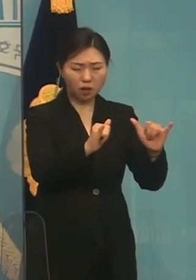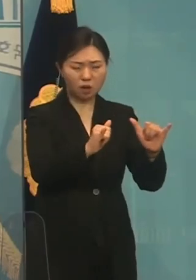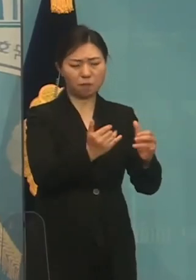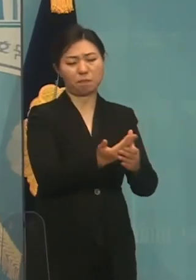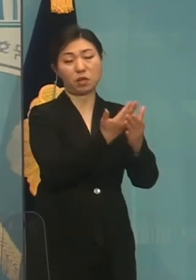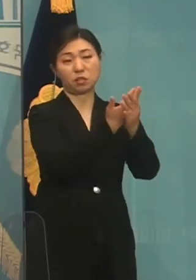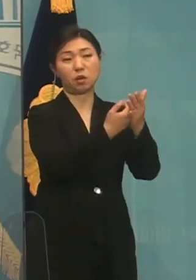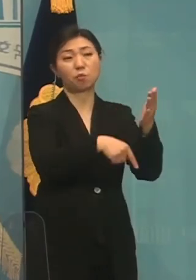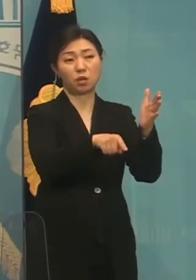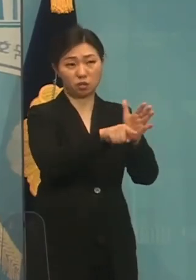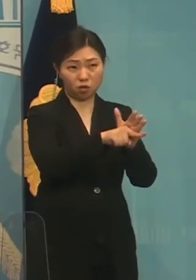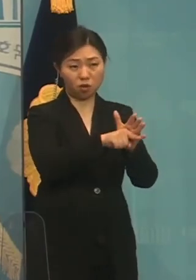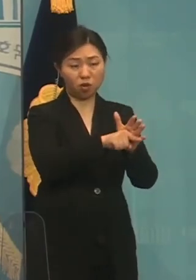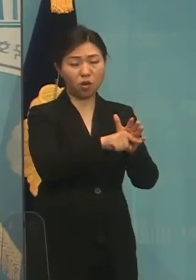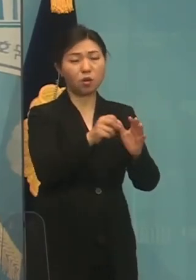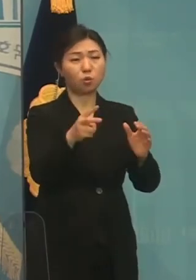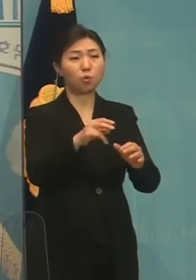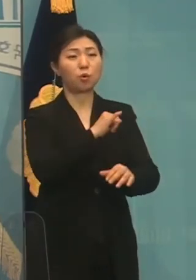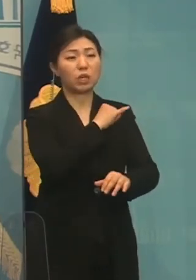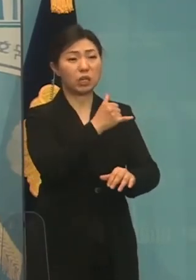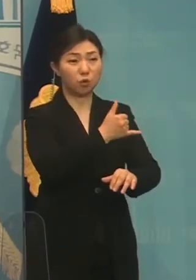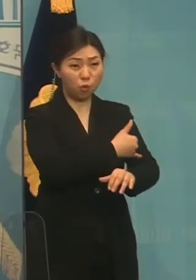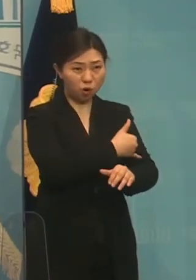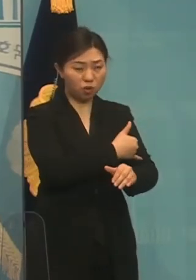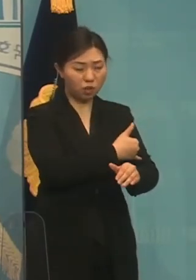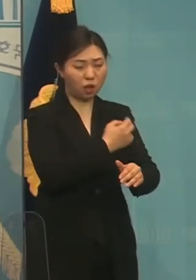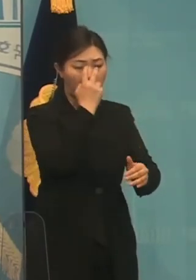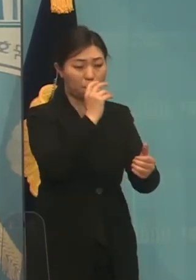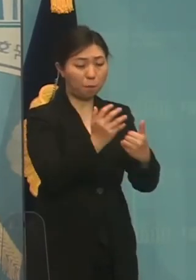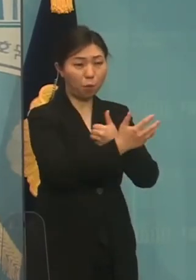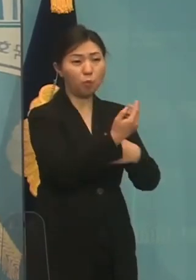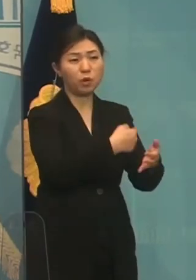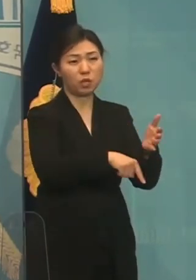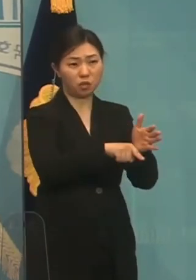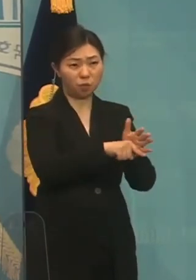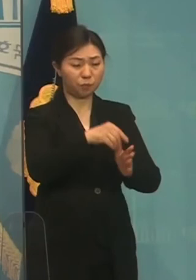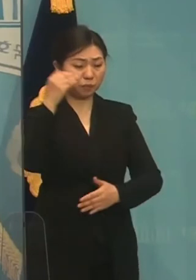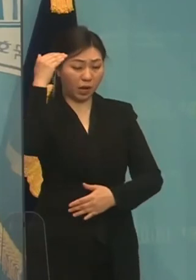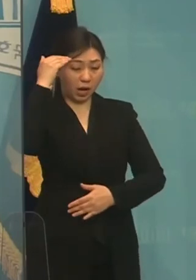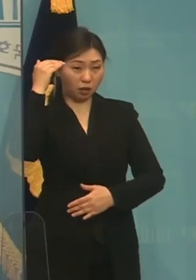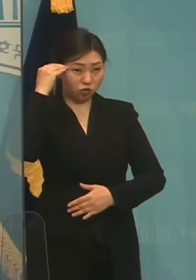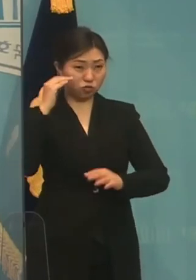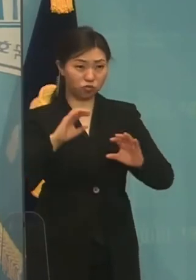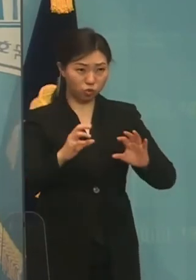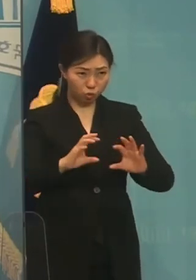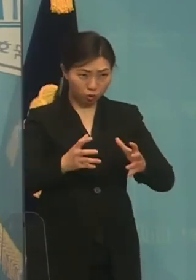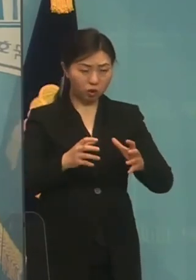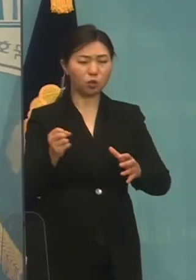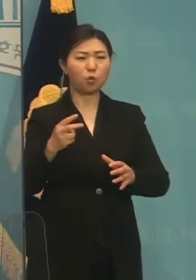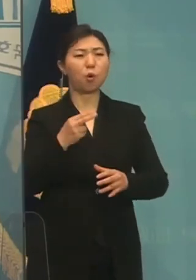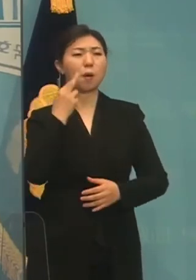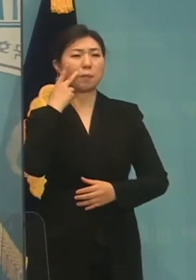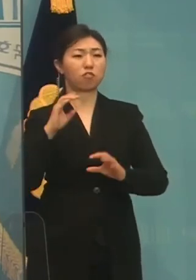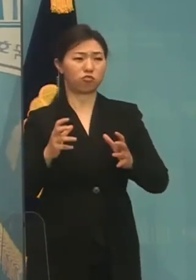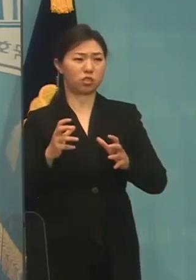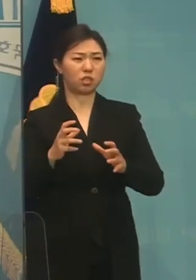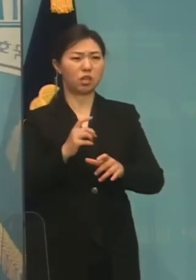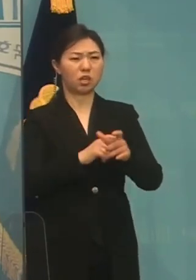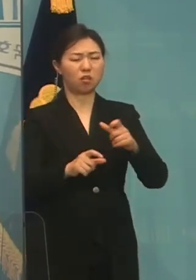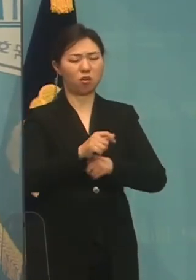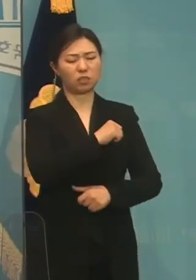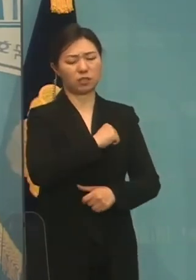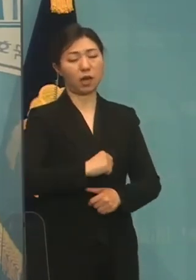인도주의적 상황 개선을 위해서라도 한국과 미국이 좀 더 인내와 유연성을 발휘해야 하는 상황입니다.